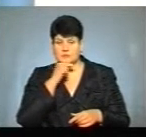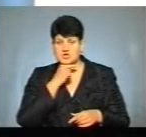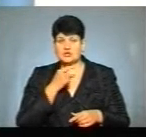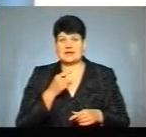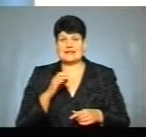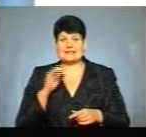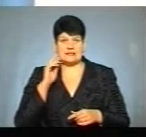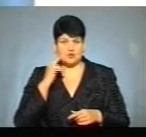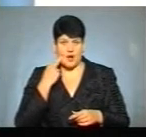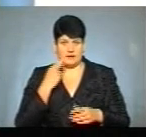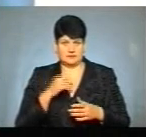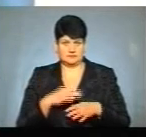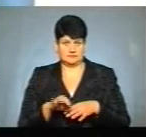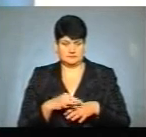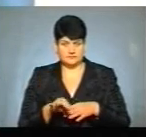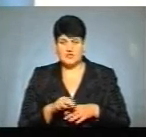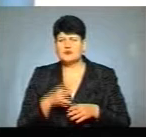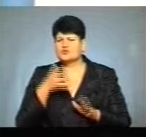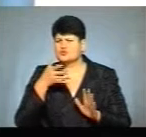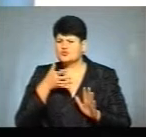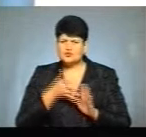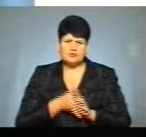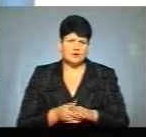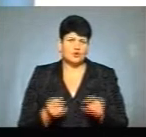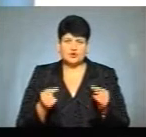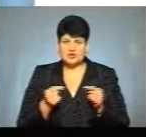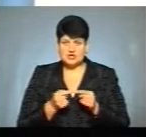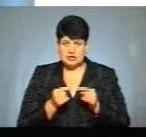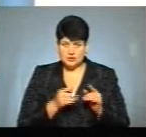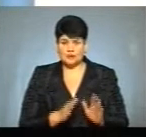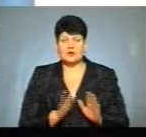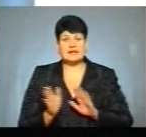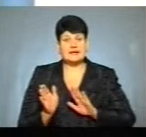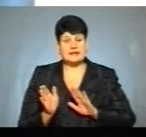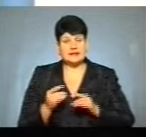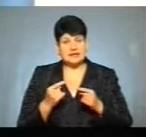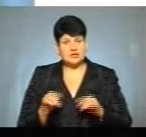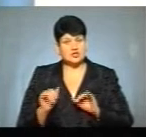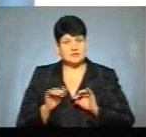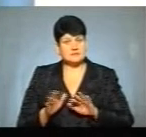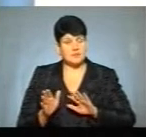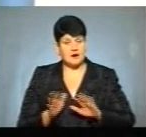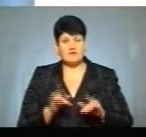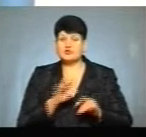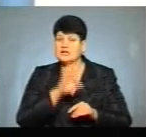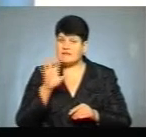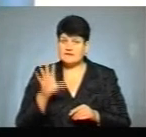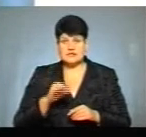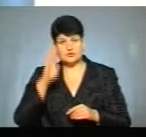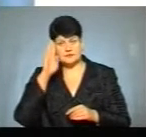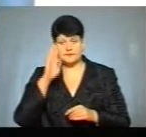насильство. Дуже чітко і зрозуміло. Інша справа, що не всі жінки і чоловіки,